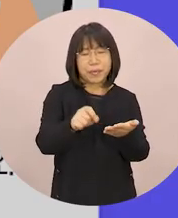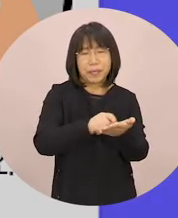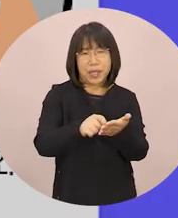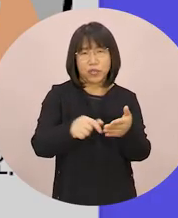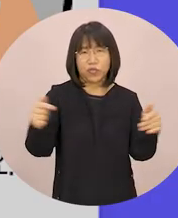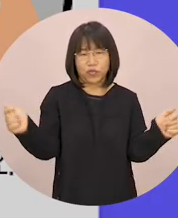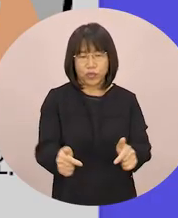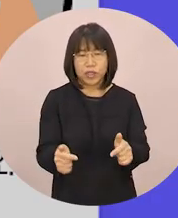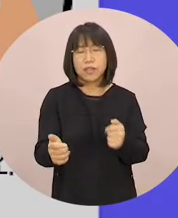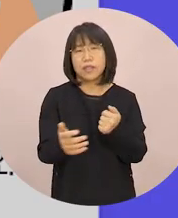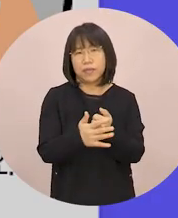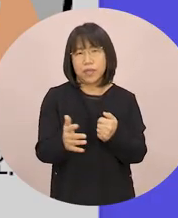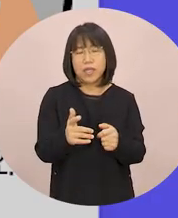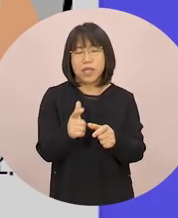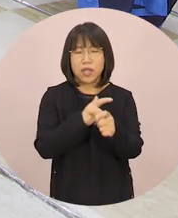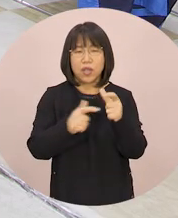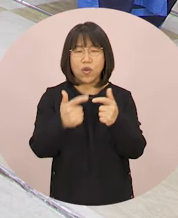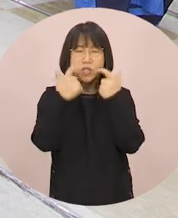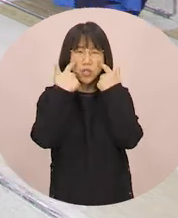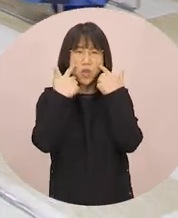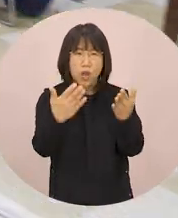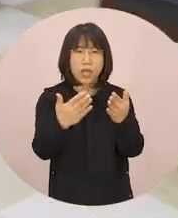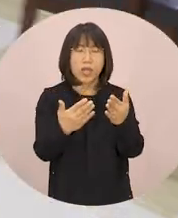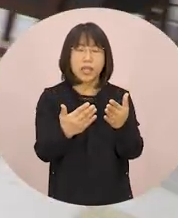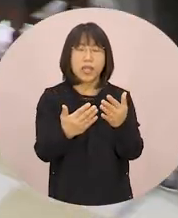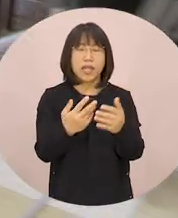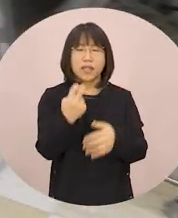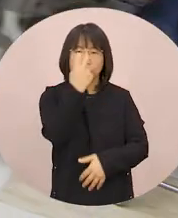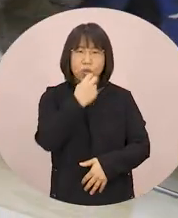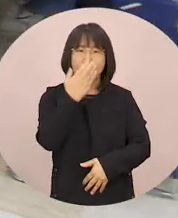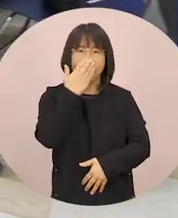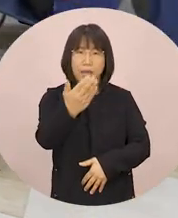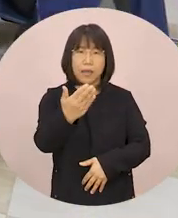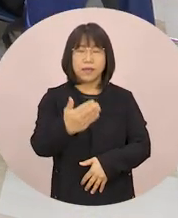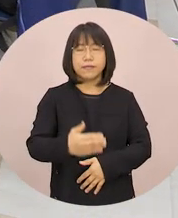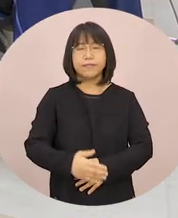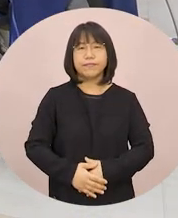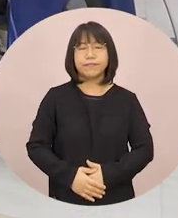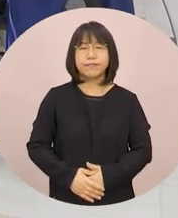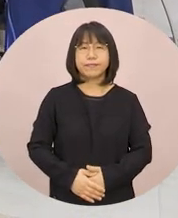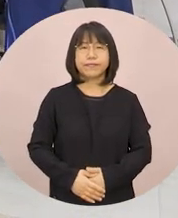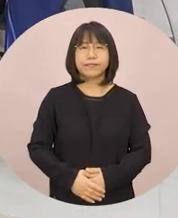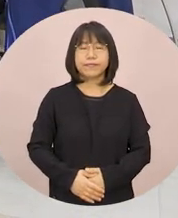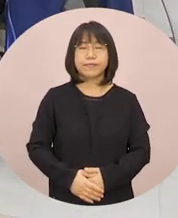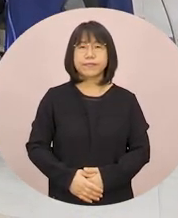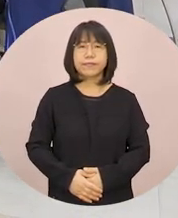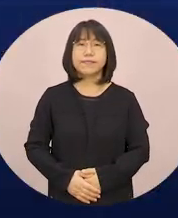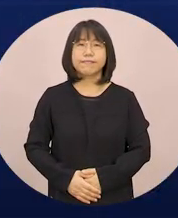기재를 줄일 수 있어 보다 정확한 역학조사가 가능할 것으로 기대하고 있습니다.